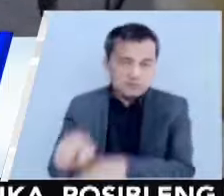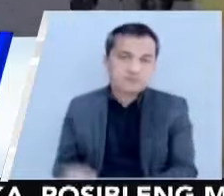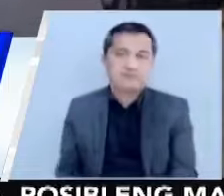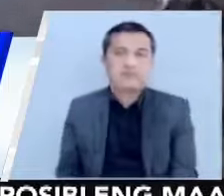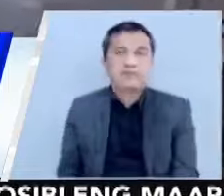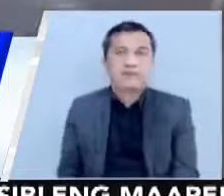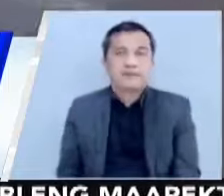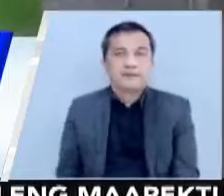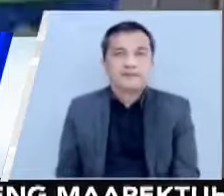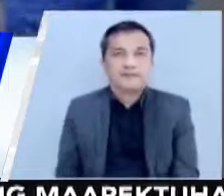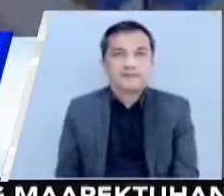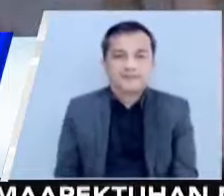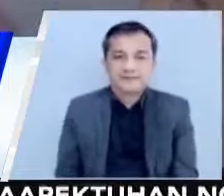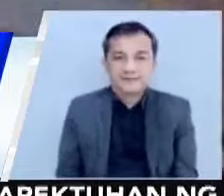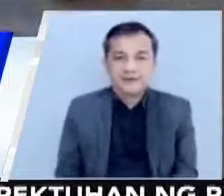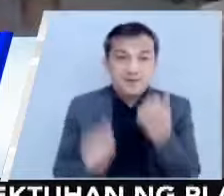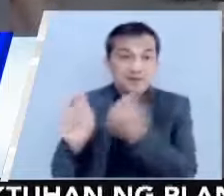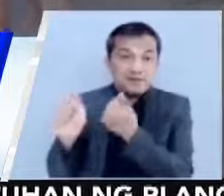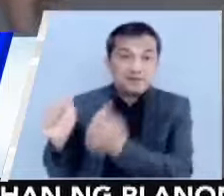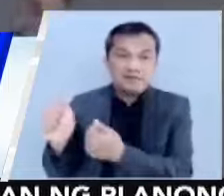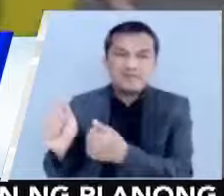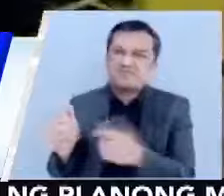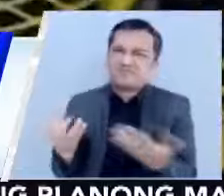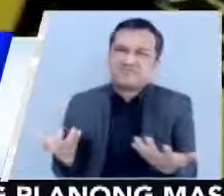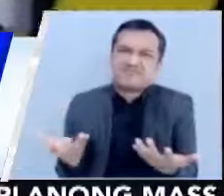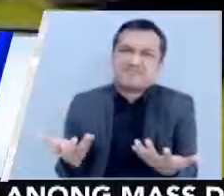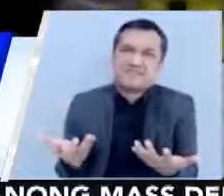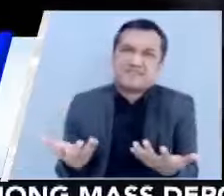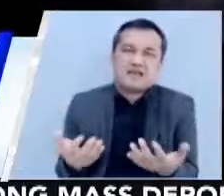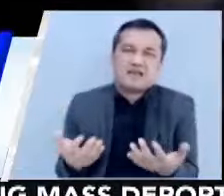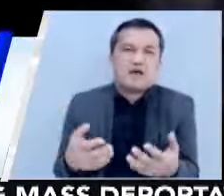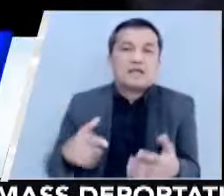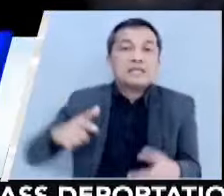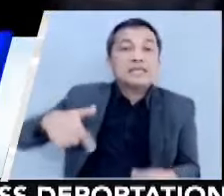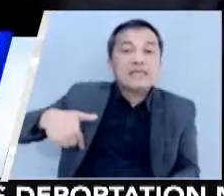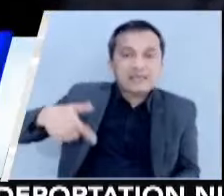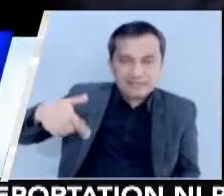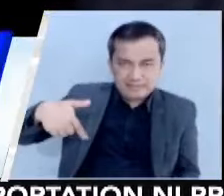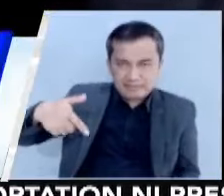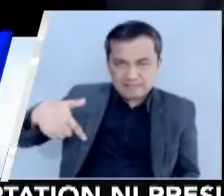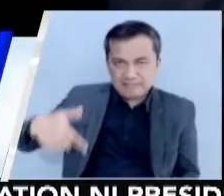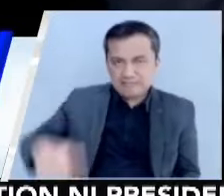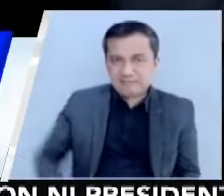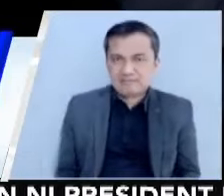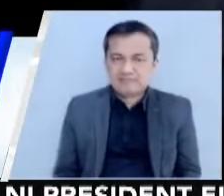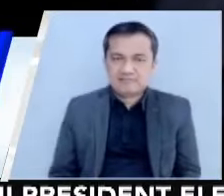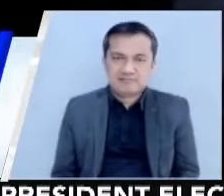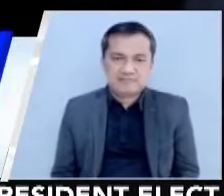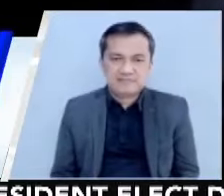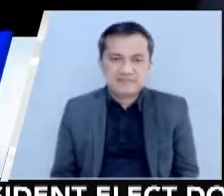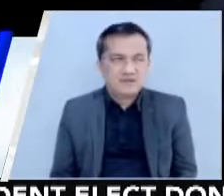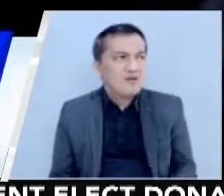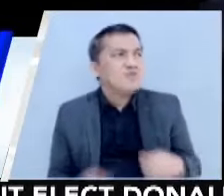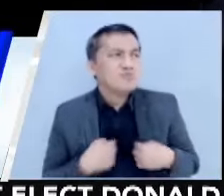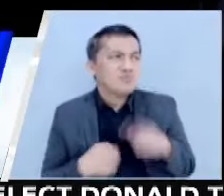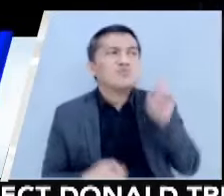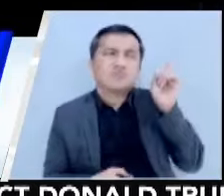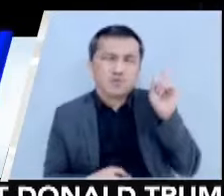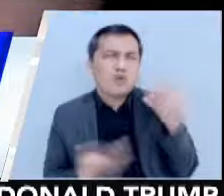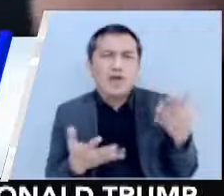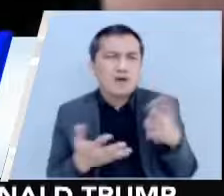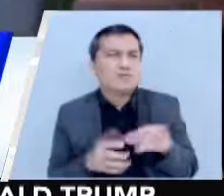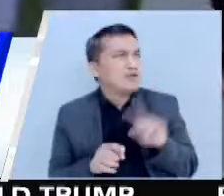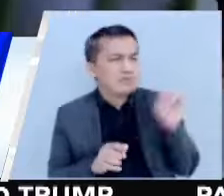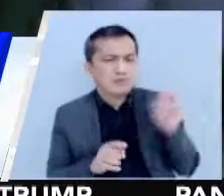May mga humabol pa, pero huli na ang lahat. Hindi kasi nasa taas po kami. Ay, inaalaw lang po